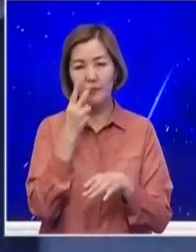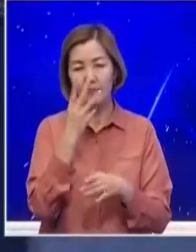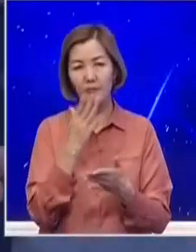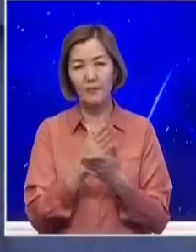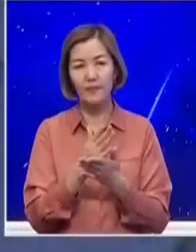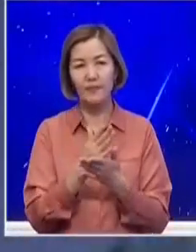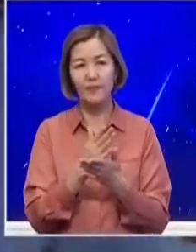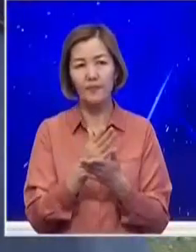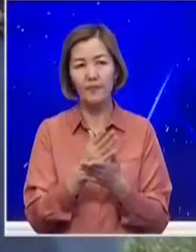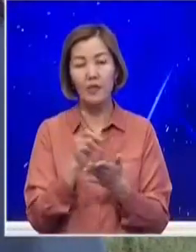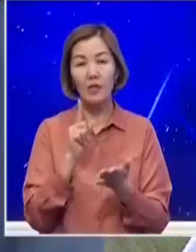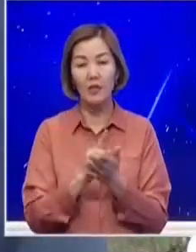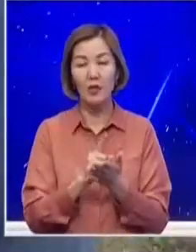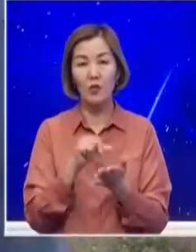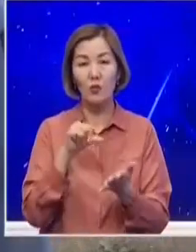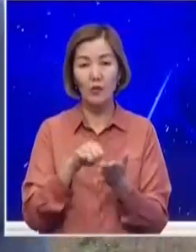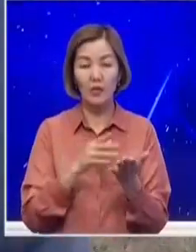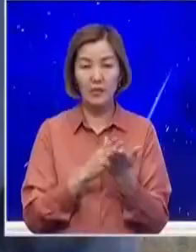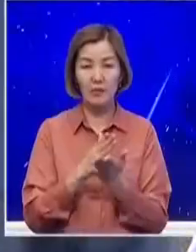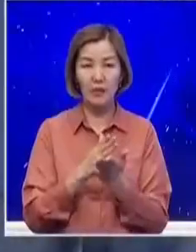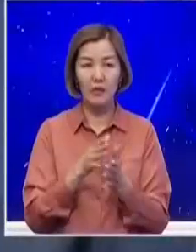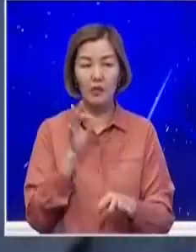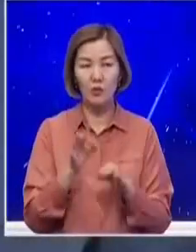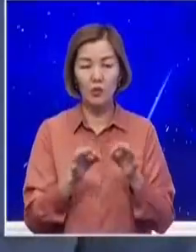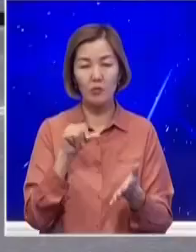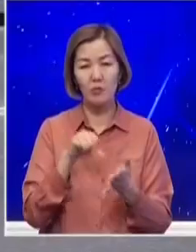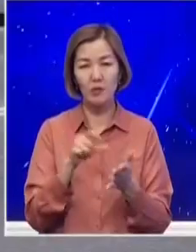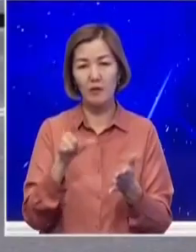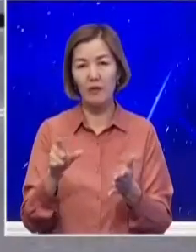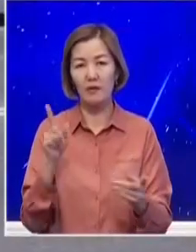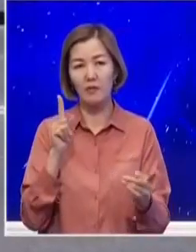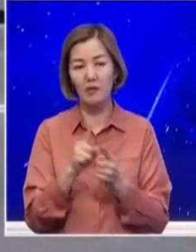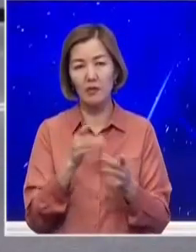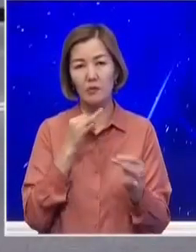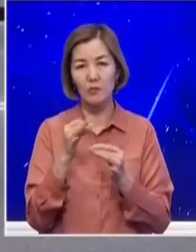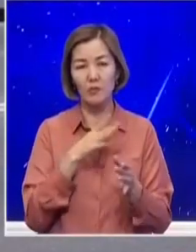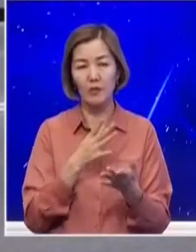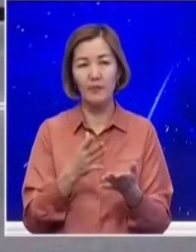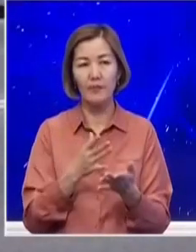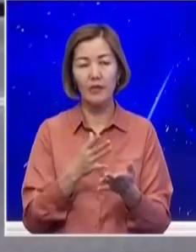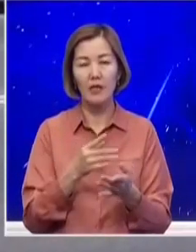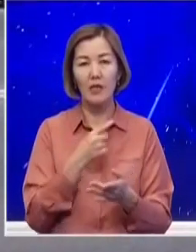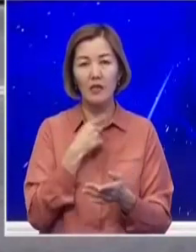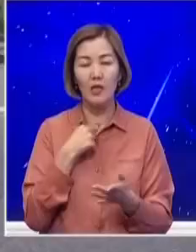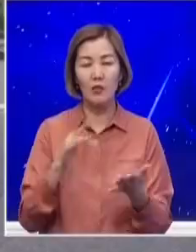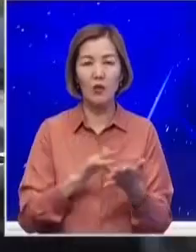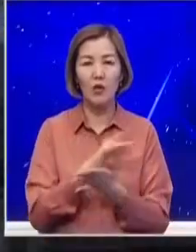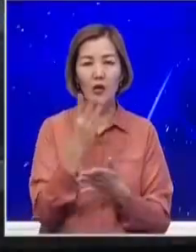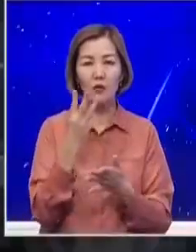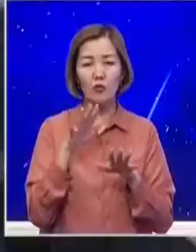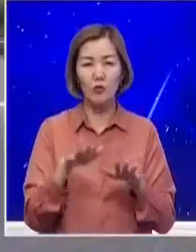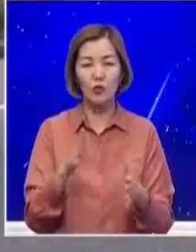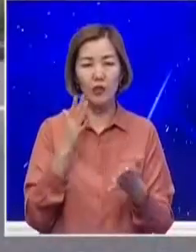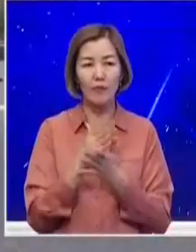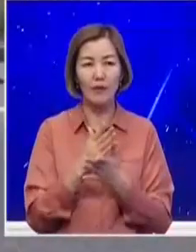Налоговый представитель есть и судебный представитель, они вам покажут. Дәл осындай бекеттер Талдықорған шаһарының мүшеріне